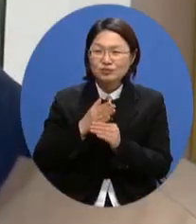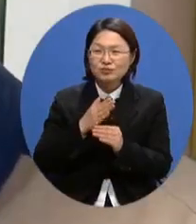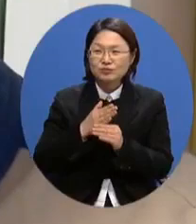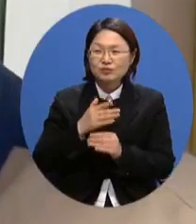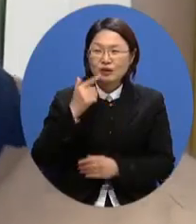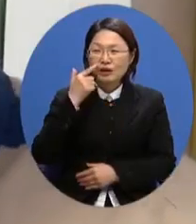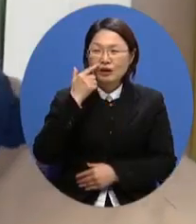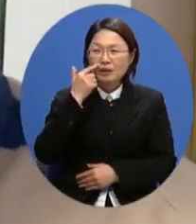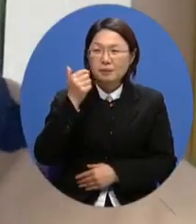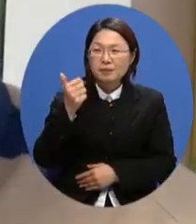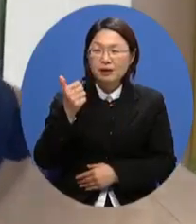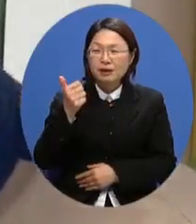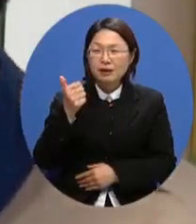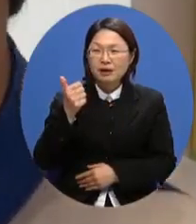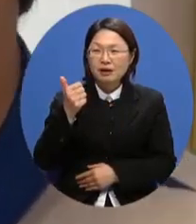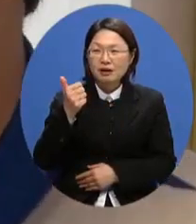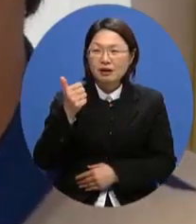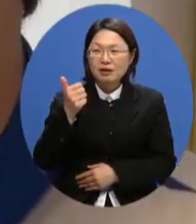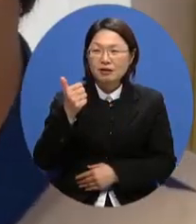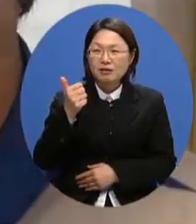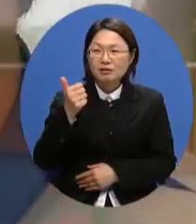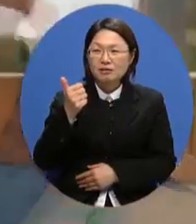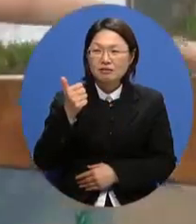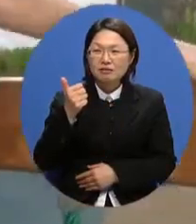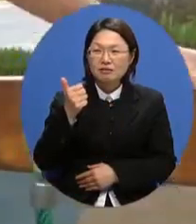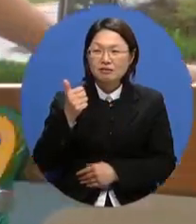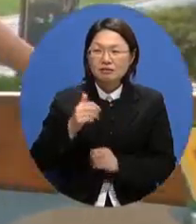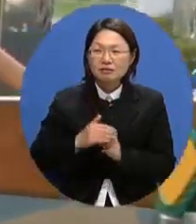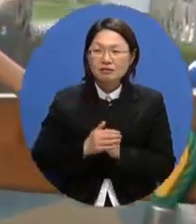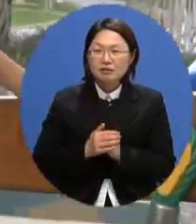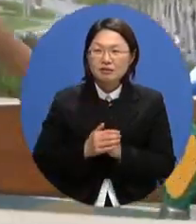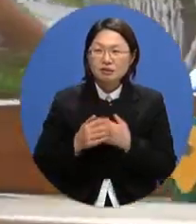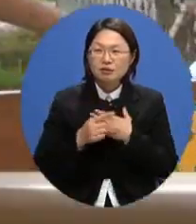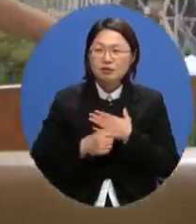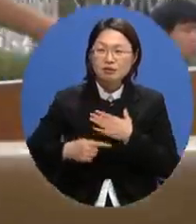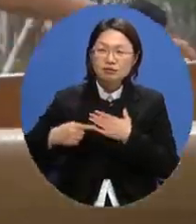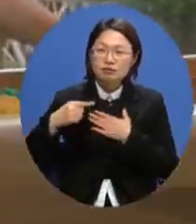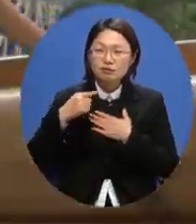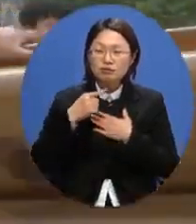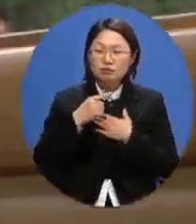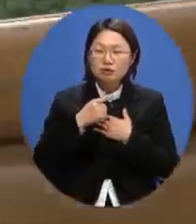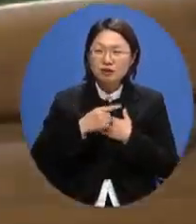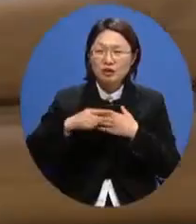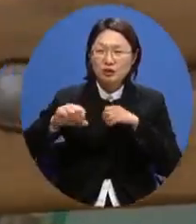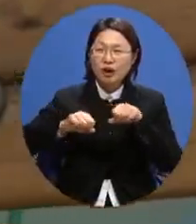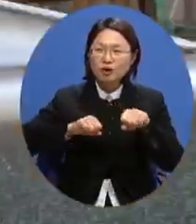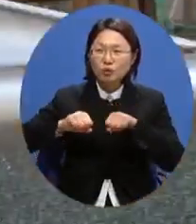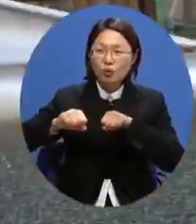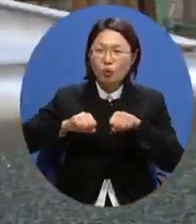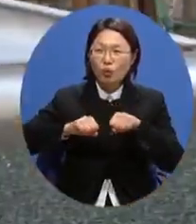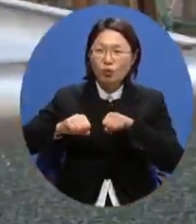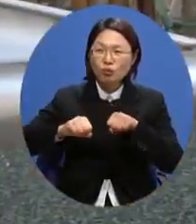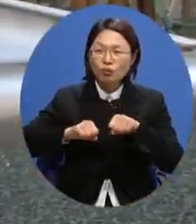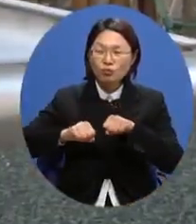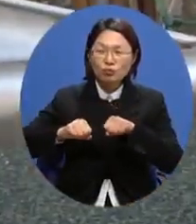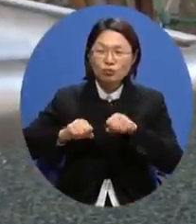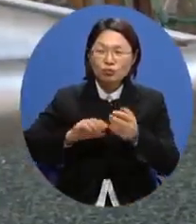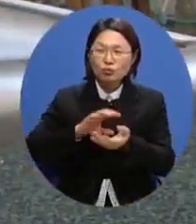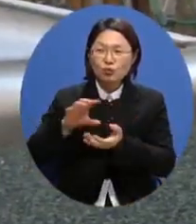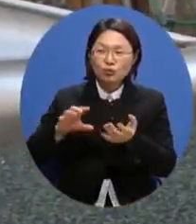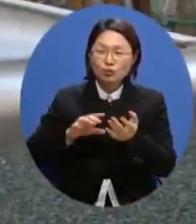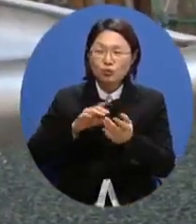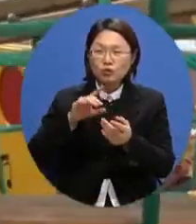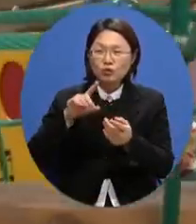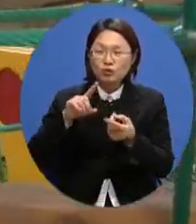일단 아빠하고 이렇게 육체적인 그러니까 그 활동적으로 놀아주는 거를 태연이